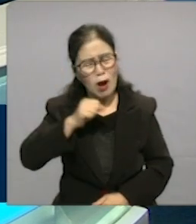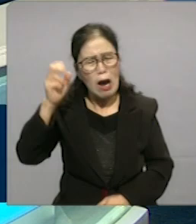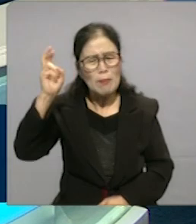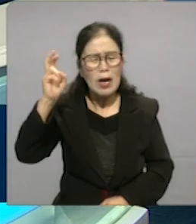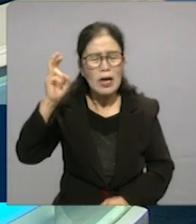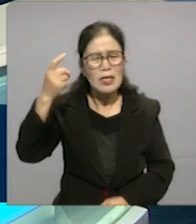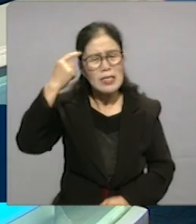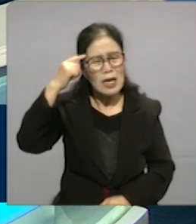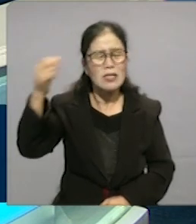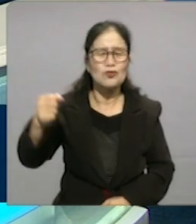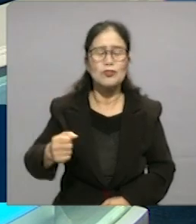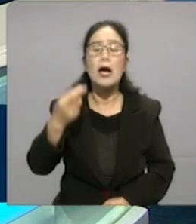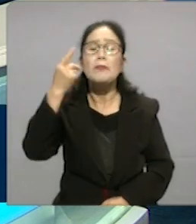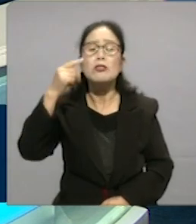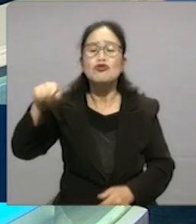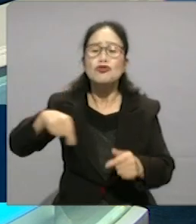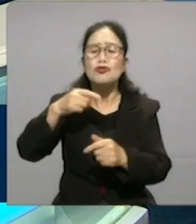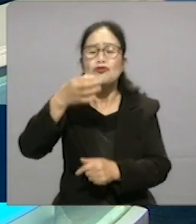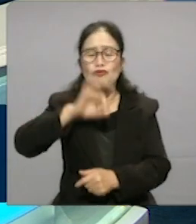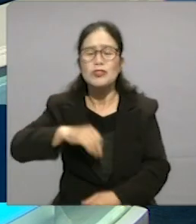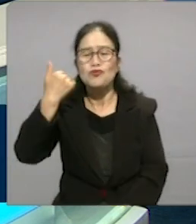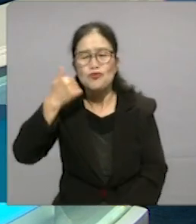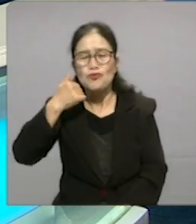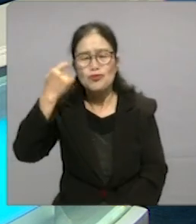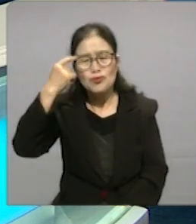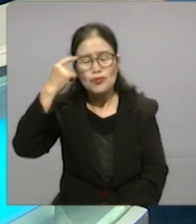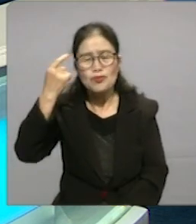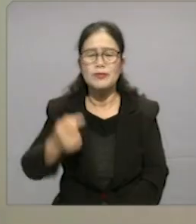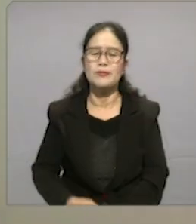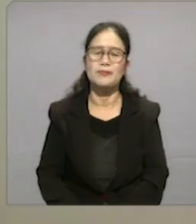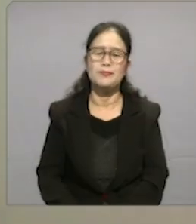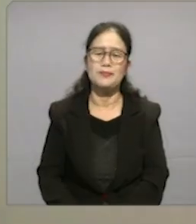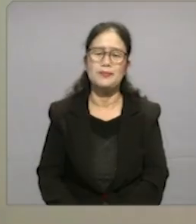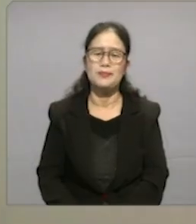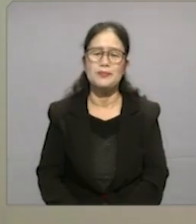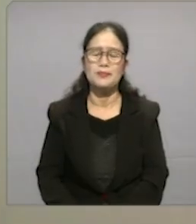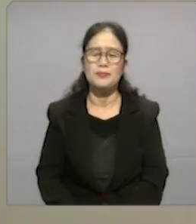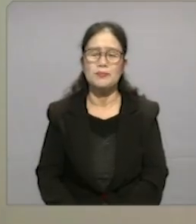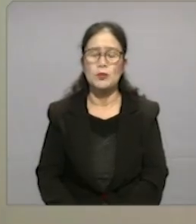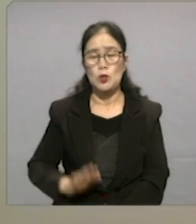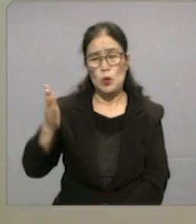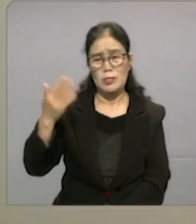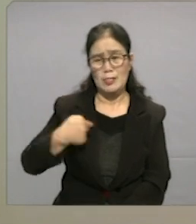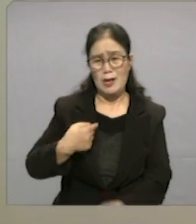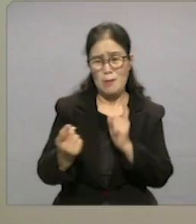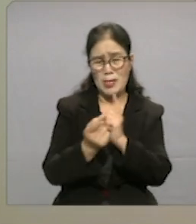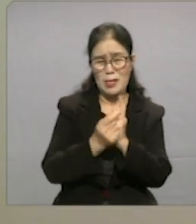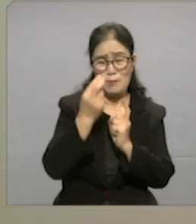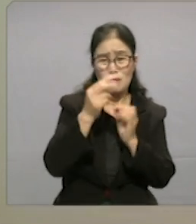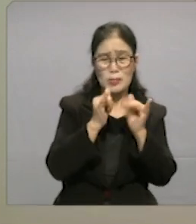있는데 현지에서는 누가 좀 유리하다고 보고 있습니까네 최근에 제가 만난